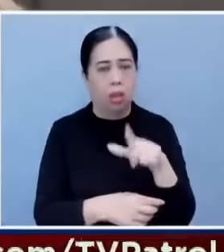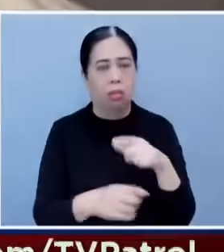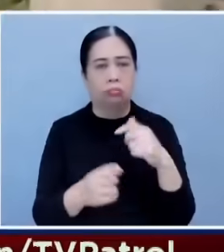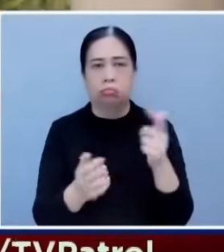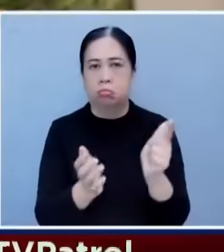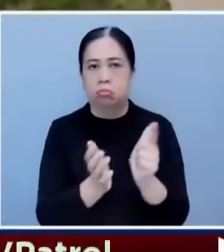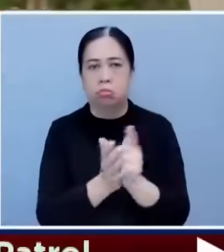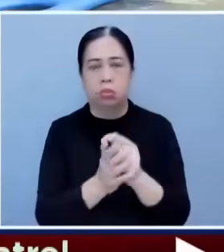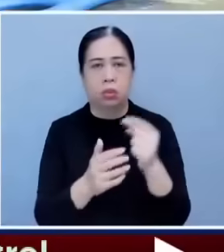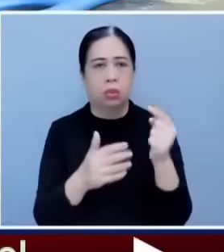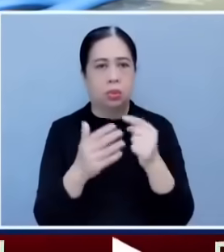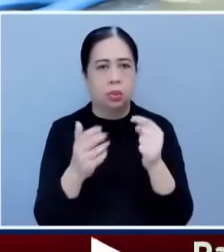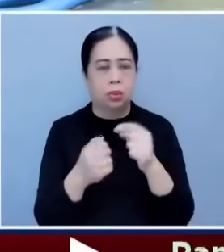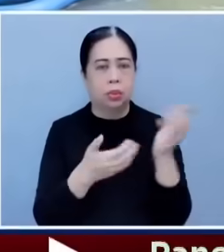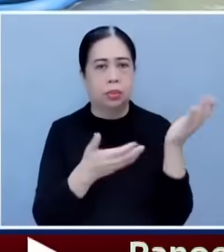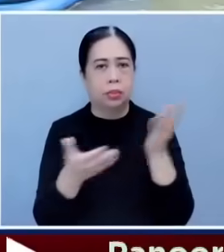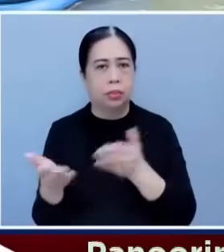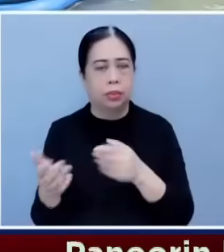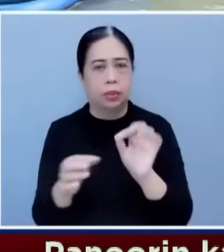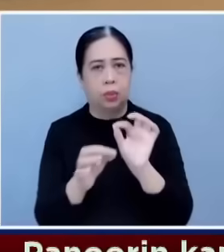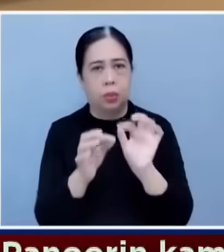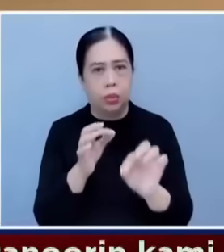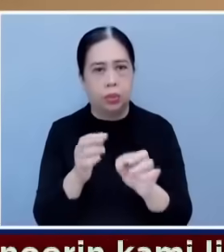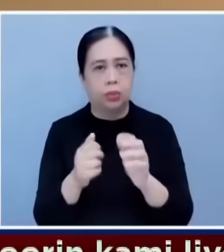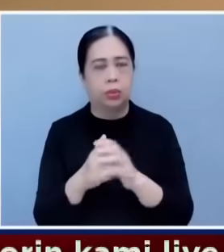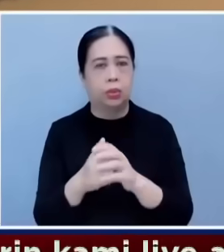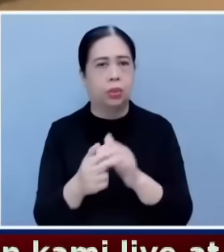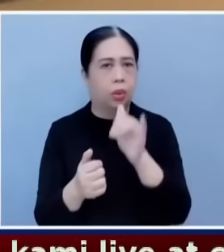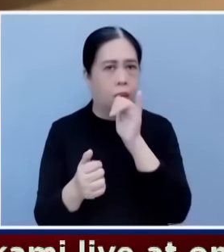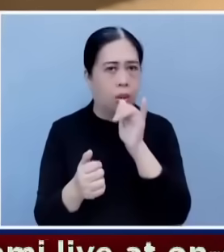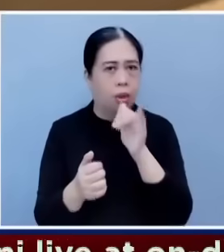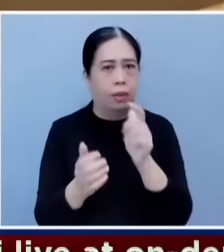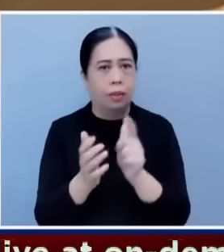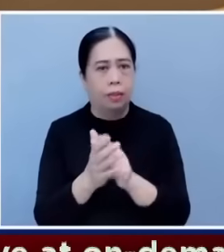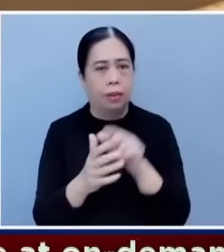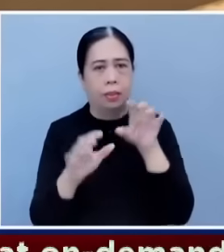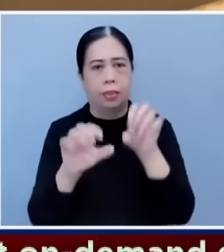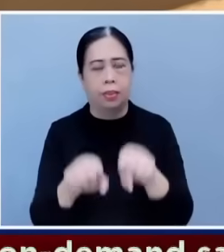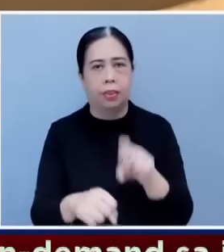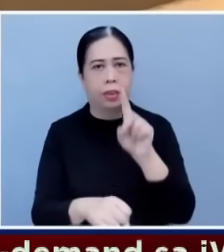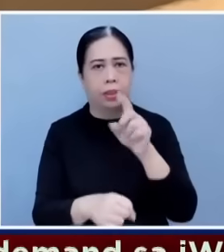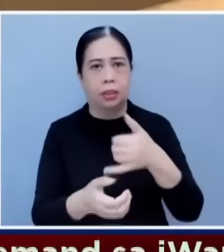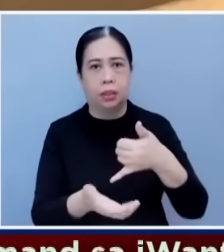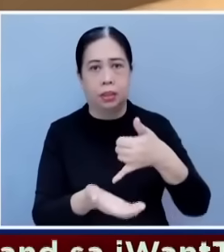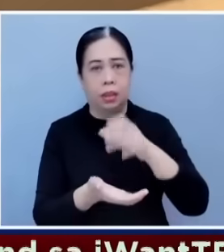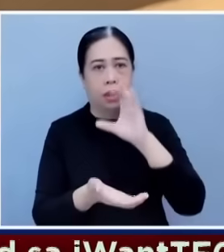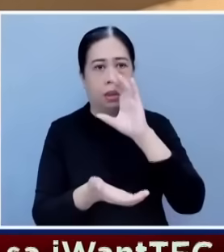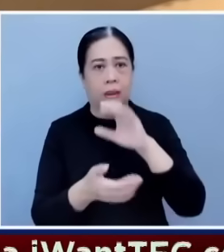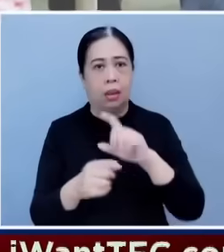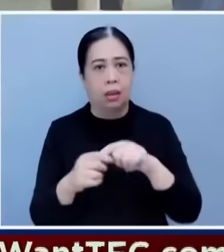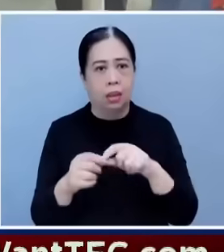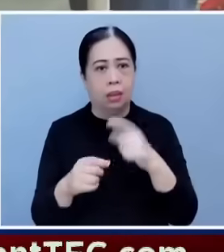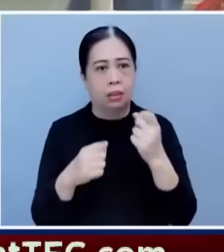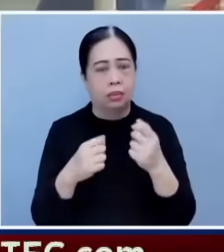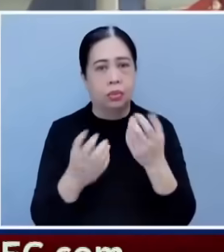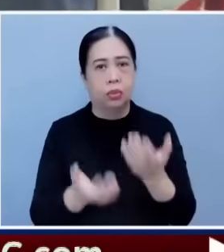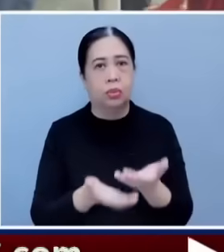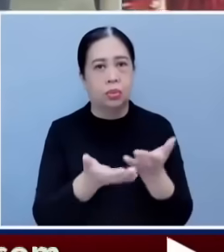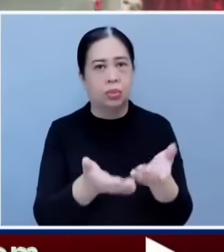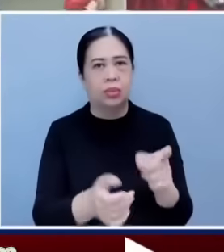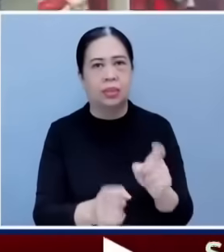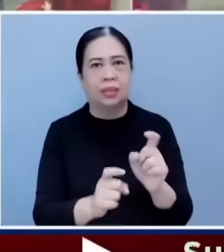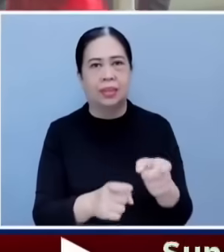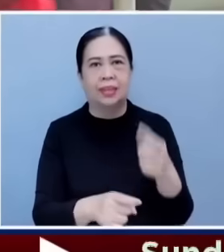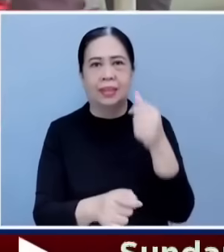sementeryo ang pagdadala ng posporo pati alak. May nakumpiskang isang bote ng alak na para ialay sana umano sa